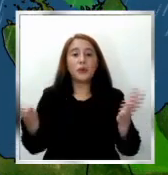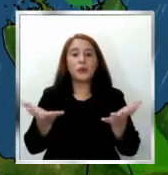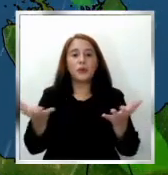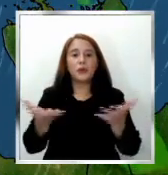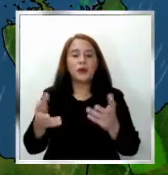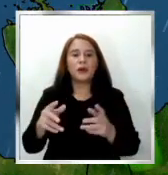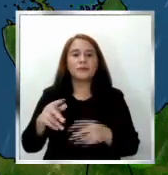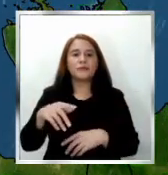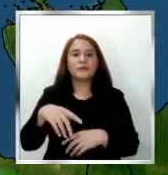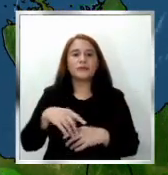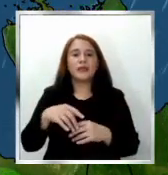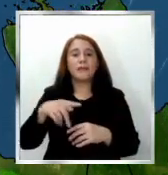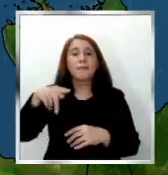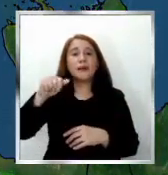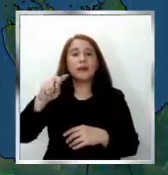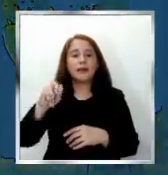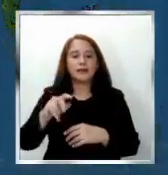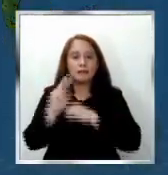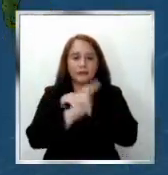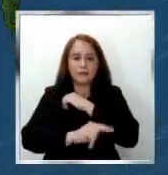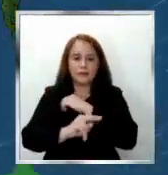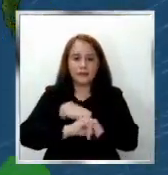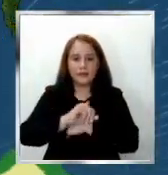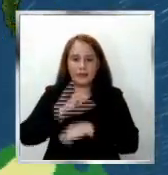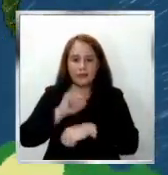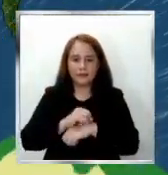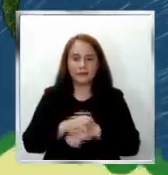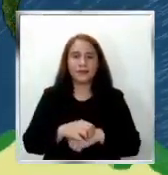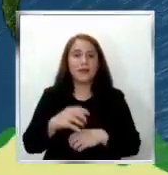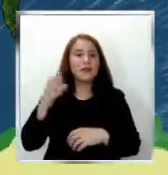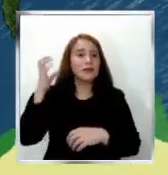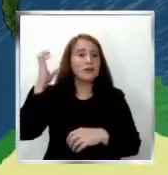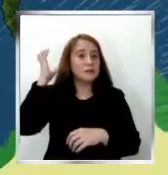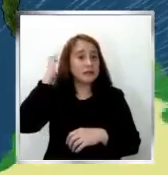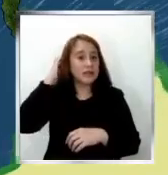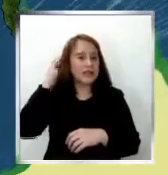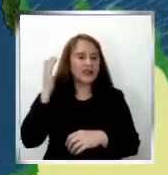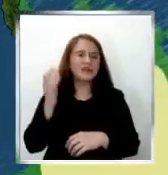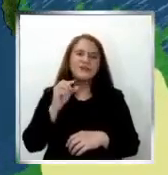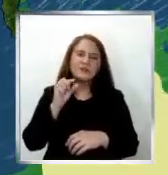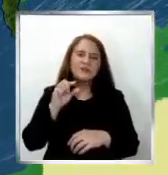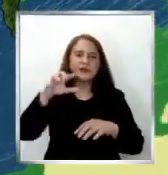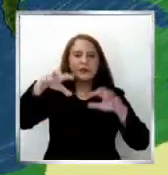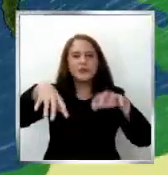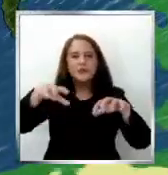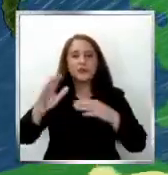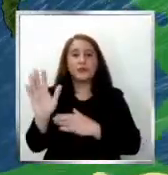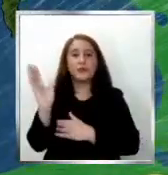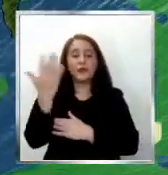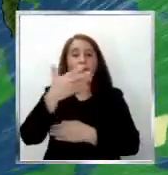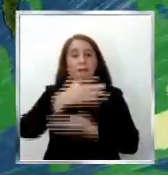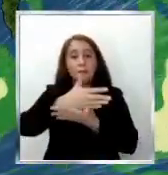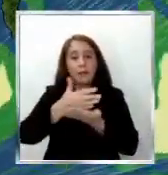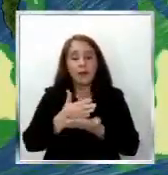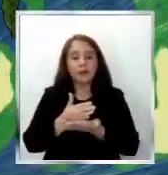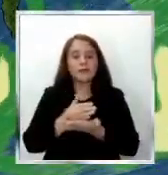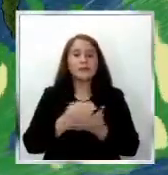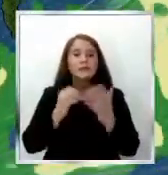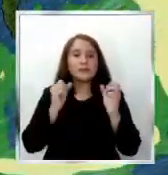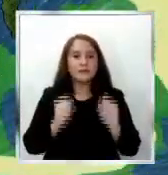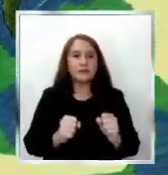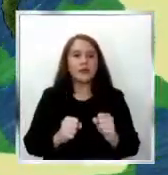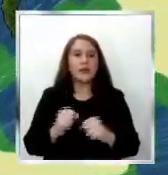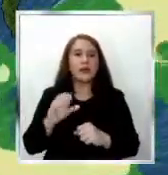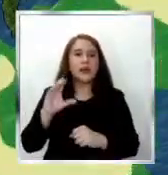Negros Islands. Sa Mindanao, maliit lang ang posibilidad ng ulan sa umaga sa malaking bahagi po, maliban dyan sa Rio ng Caraga.